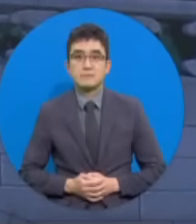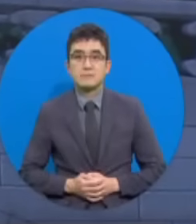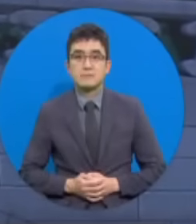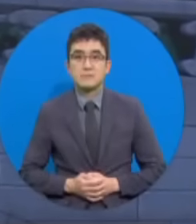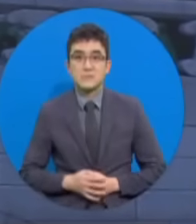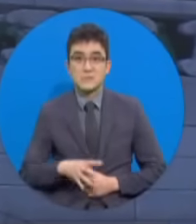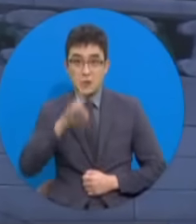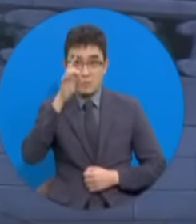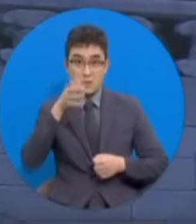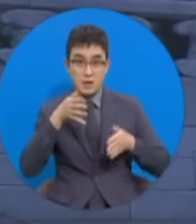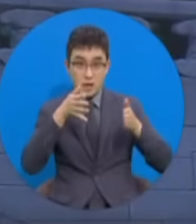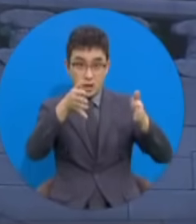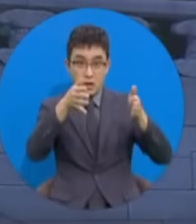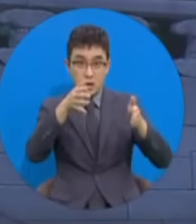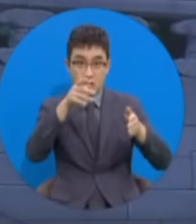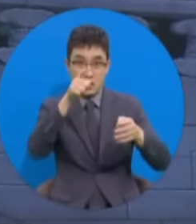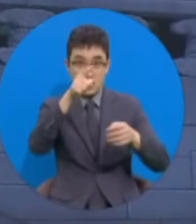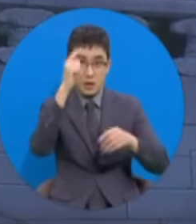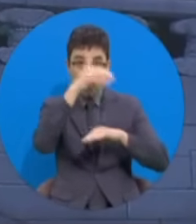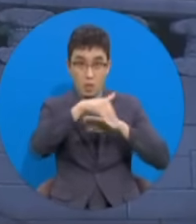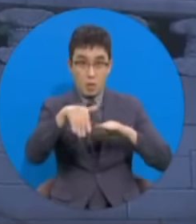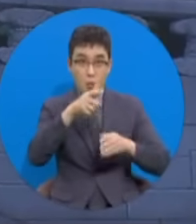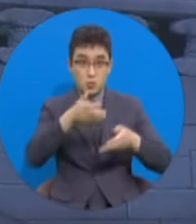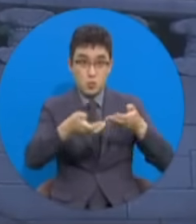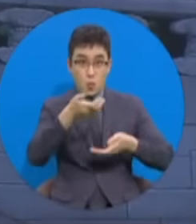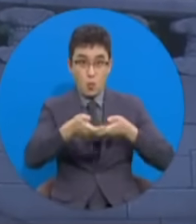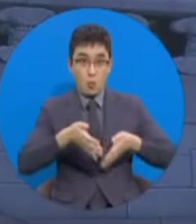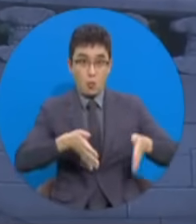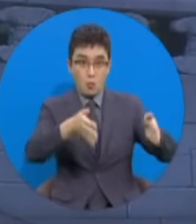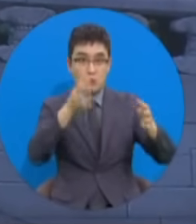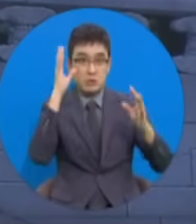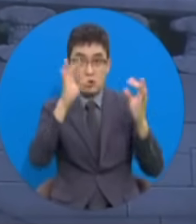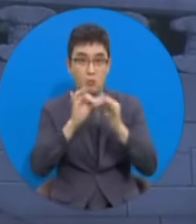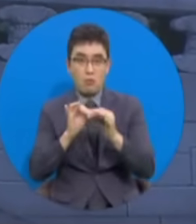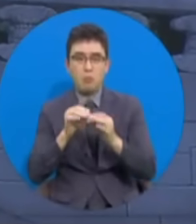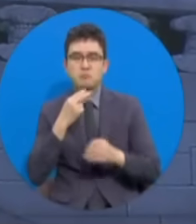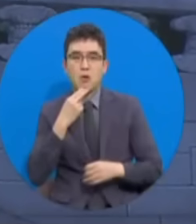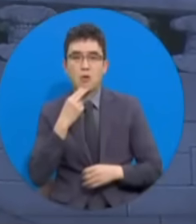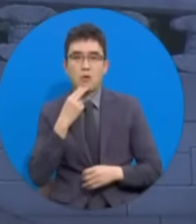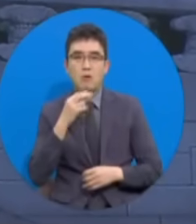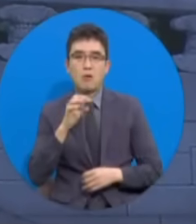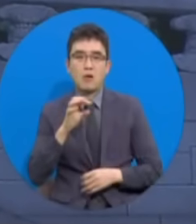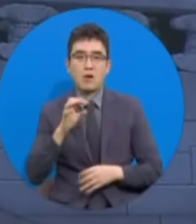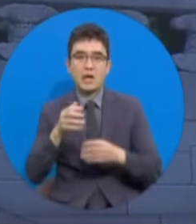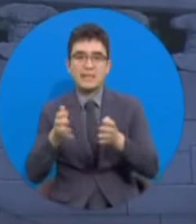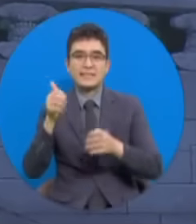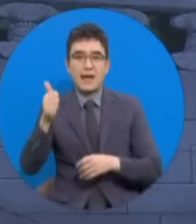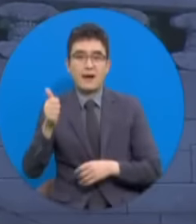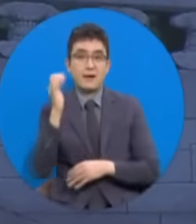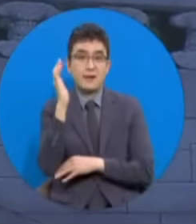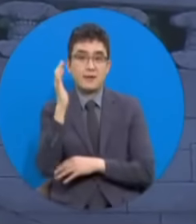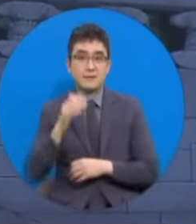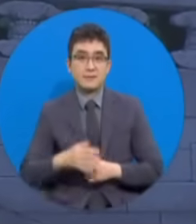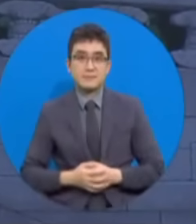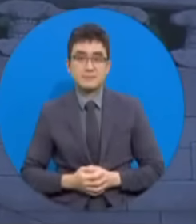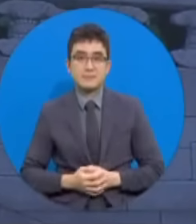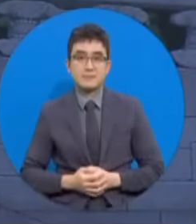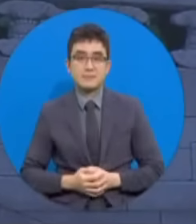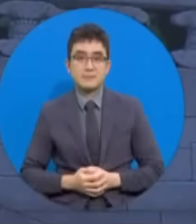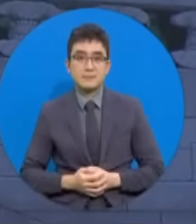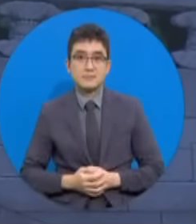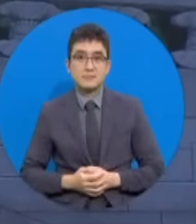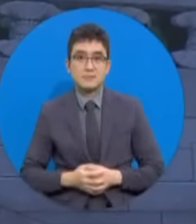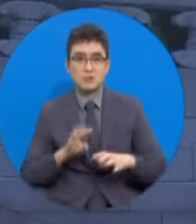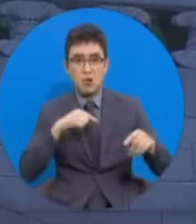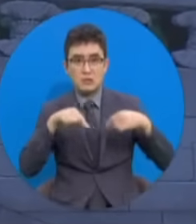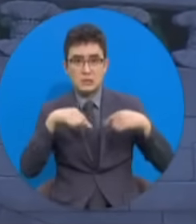원안 고속도로에 찬성하는 주민들은 없다. 그 지역 이장은 이렇게 밝혔습니다. 아, 변경안이 낫다라는 거죠. 김광산 변호사님,